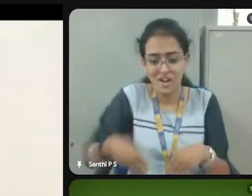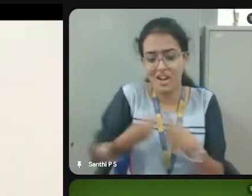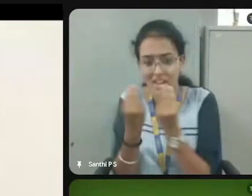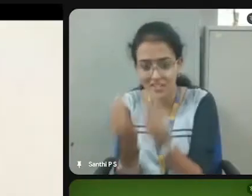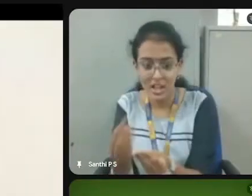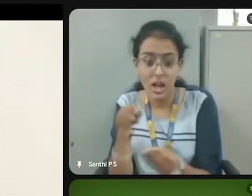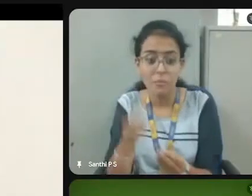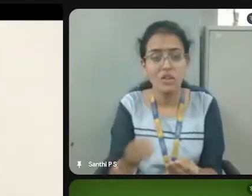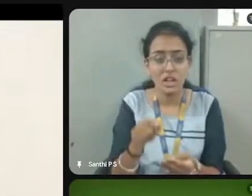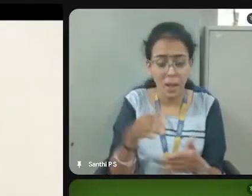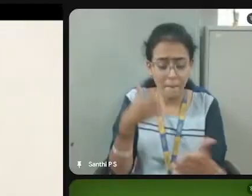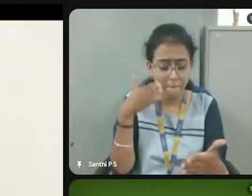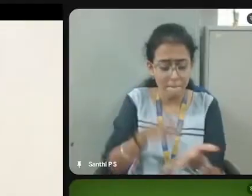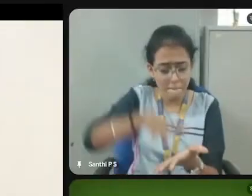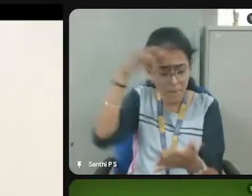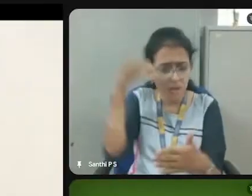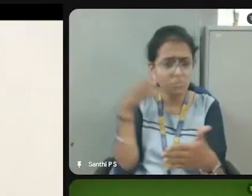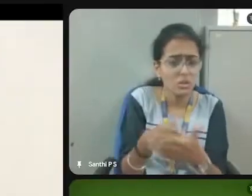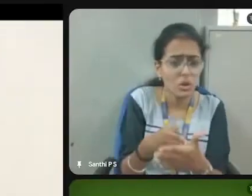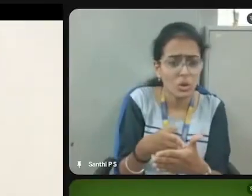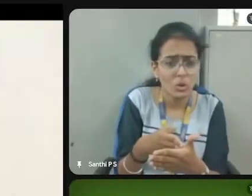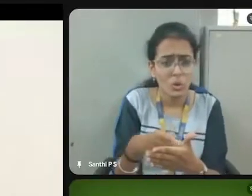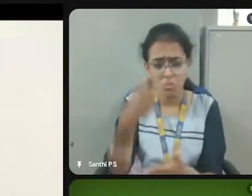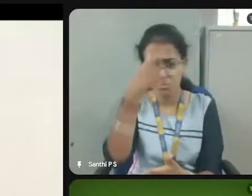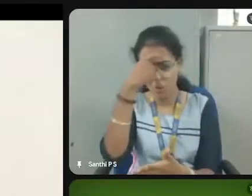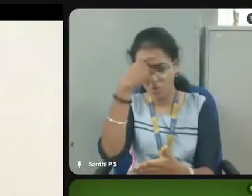പഠന പരിമിതി എന്നൊരു പ്രശ്നം നമുക്ക്